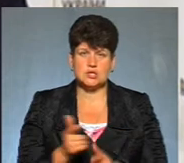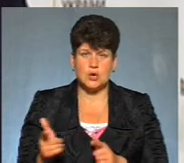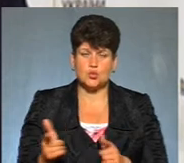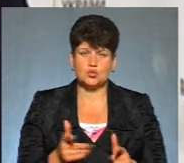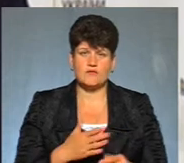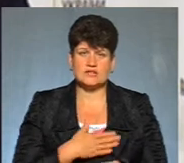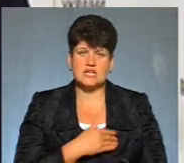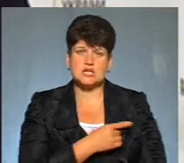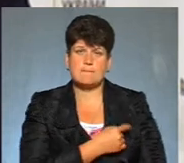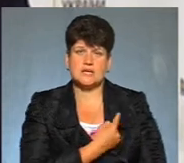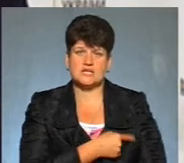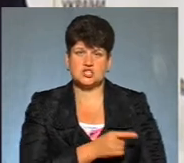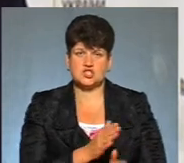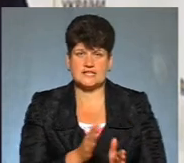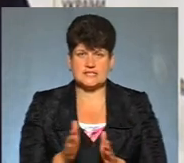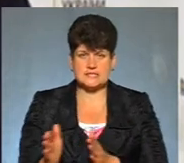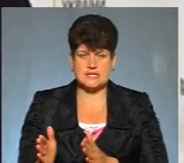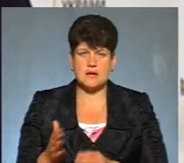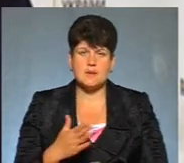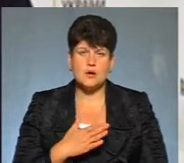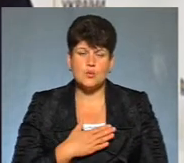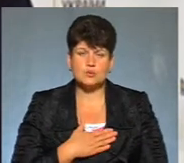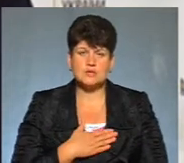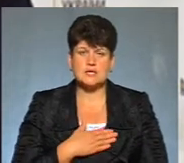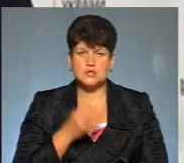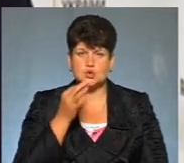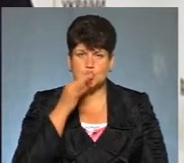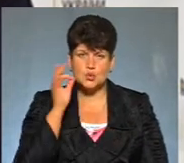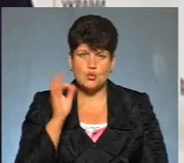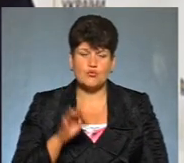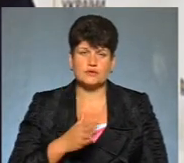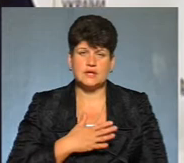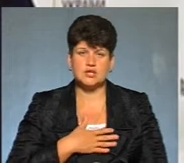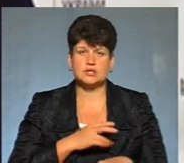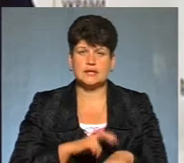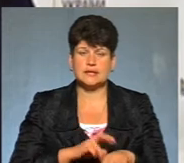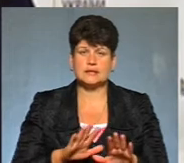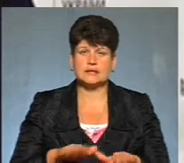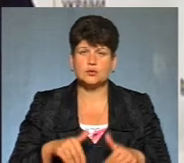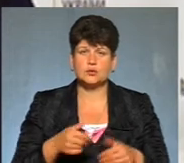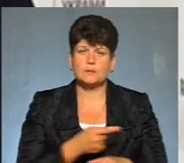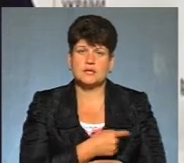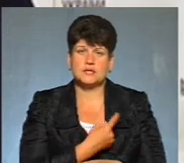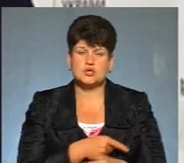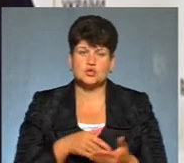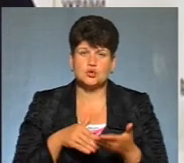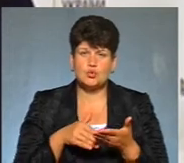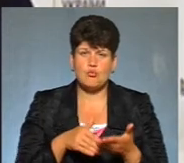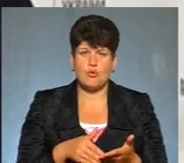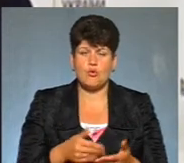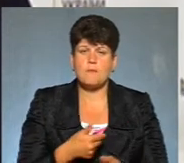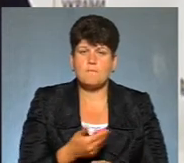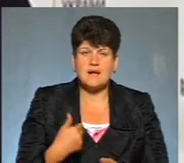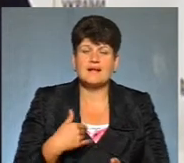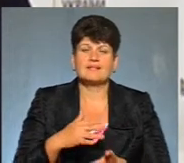медична система. В нас з досвідом вже наші лікарі, які надають медичну допомогу. Ми і